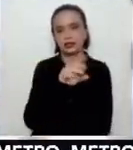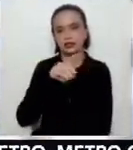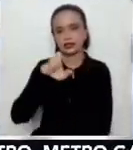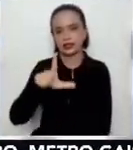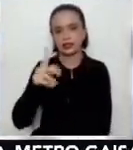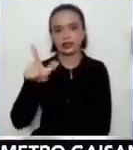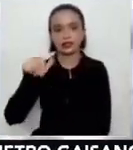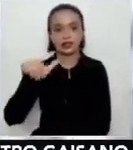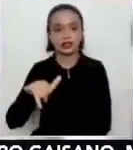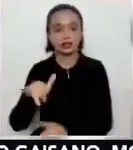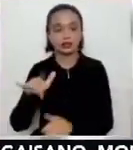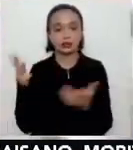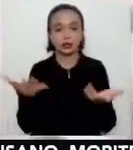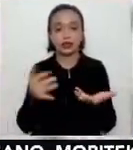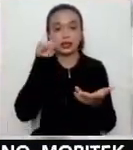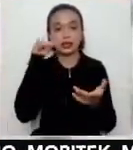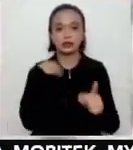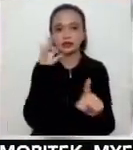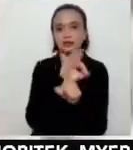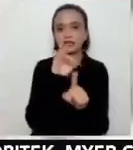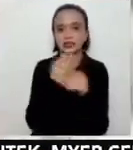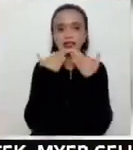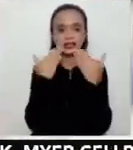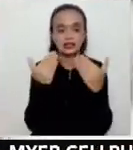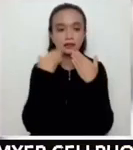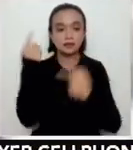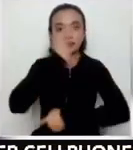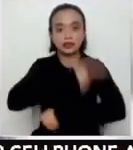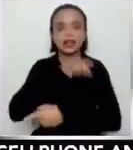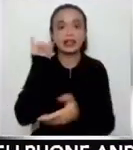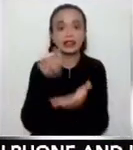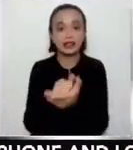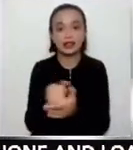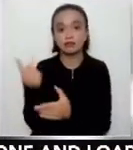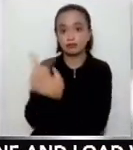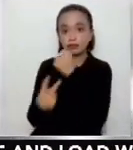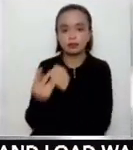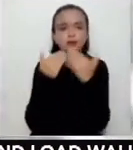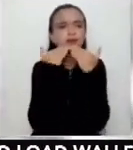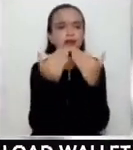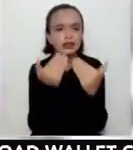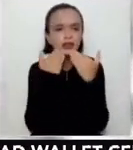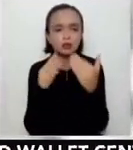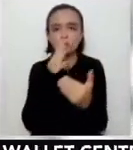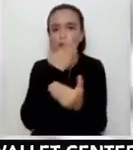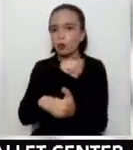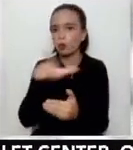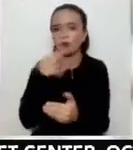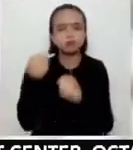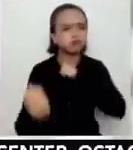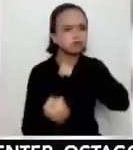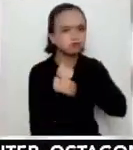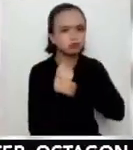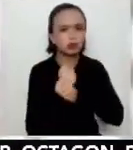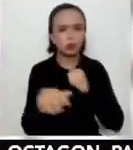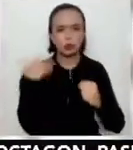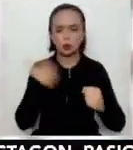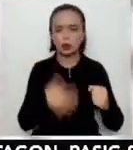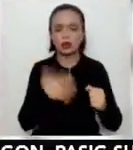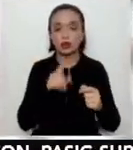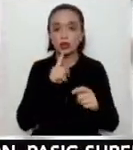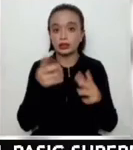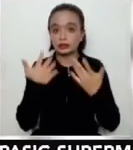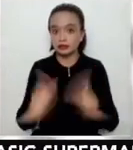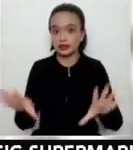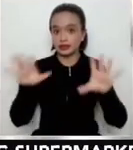Thanksgiving Fans Day kahapon. Pa-thank you raw ito nina Barbie at David sa supporters na talaga namang tumutok sa katatapos lang na